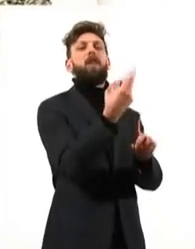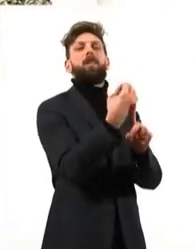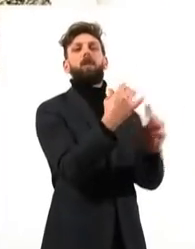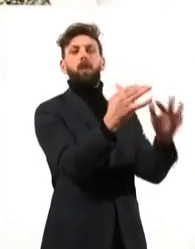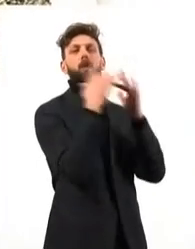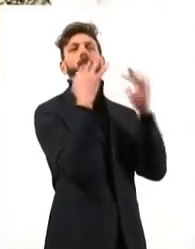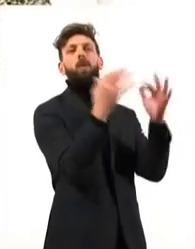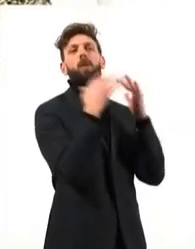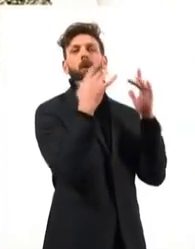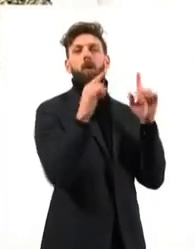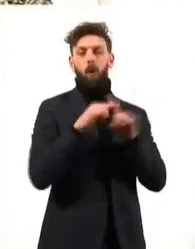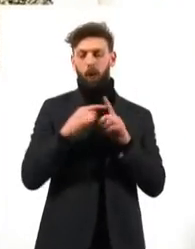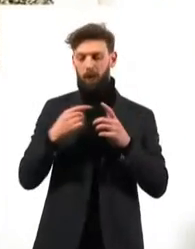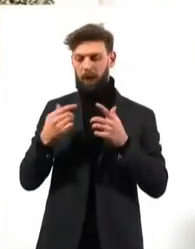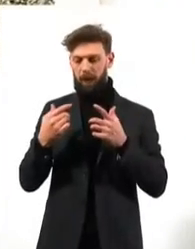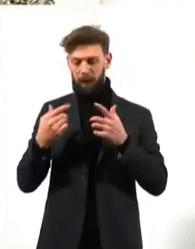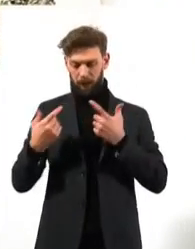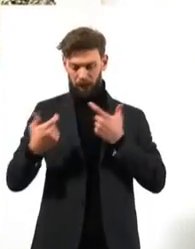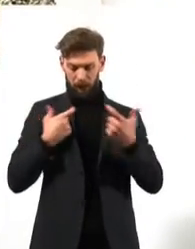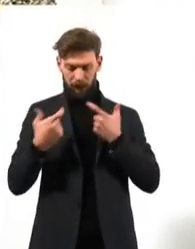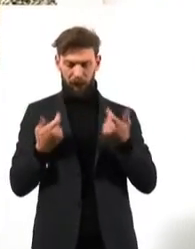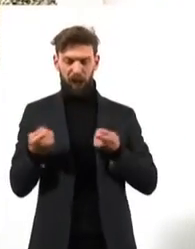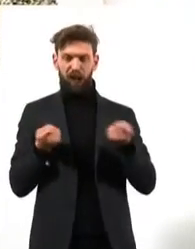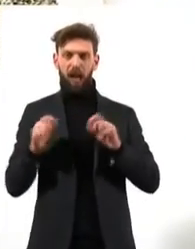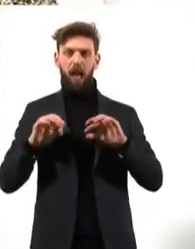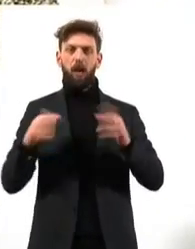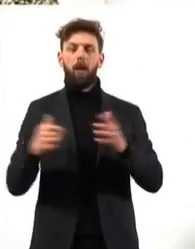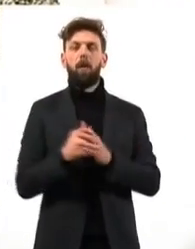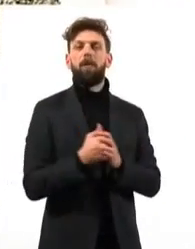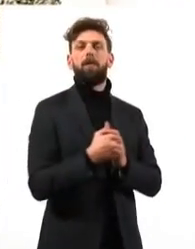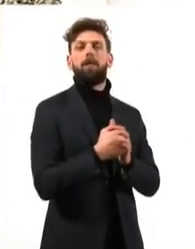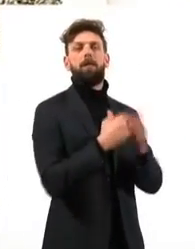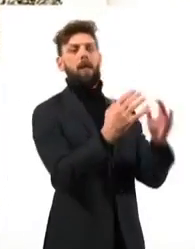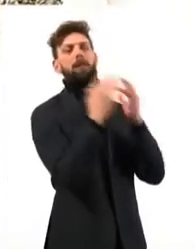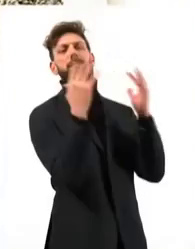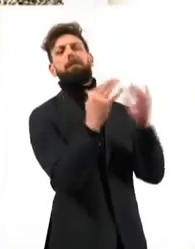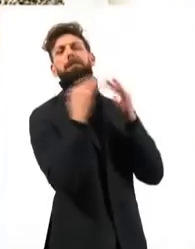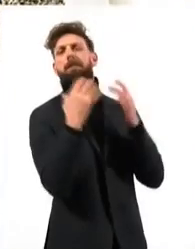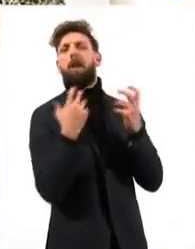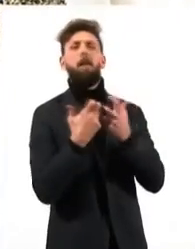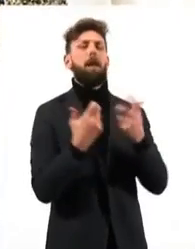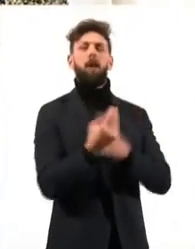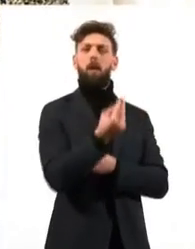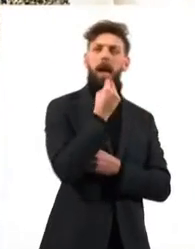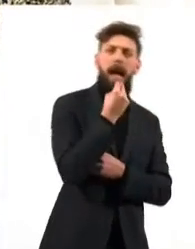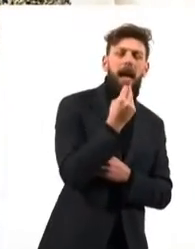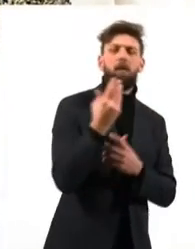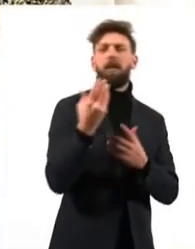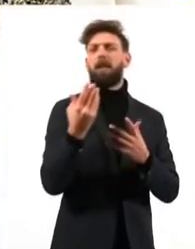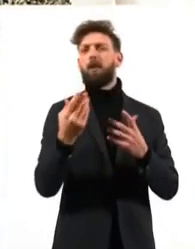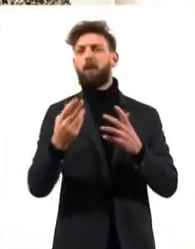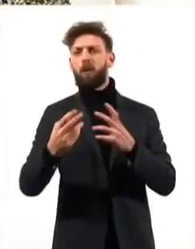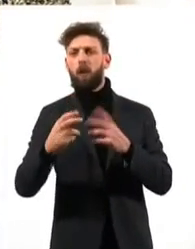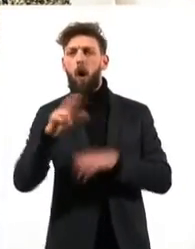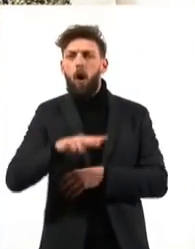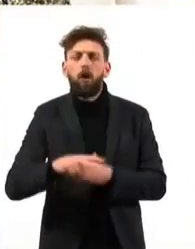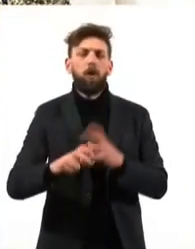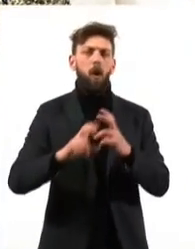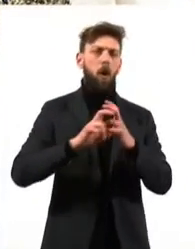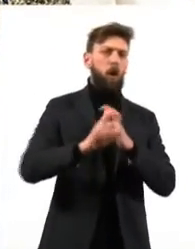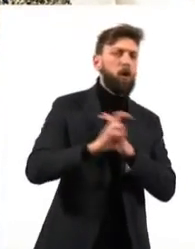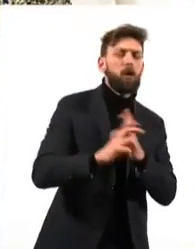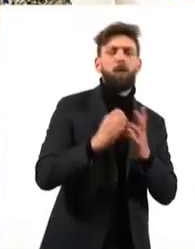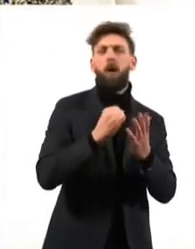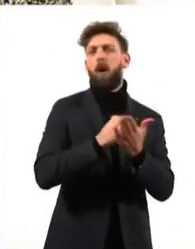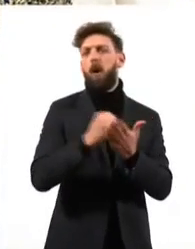puis la façon dont on les gère. Donc il faut surtout les stimulus, quels qu'ils soient, l'alimentation, le logement, le transport, les